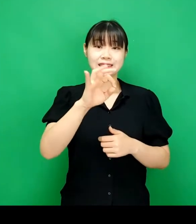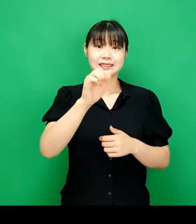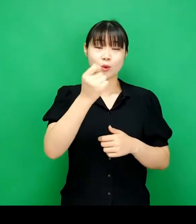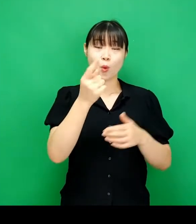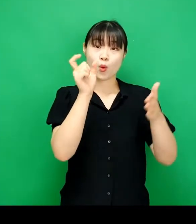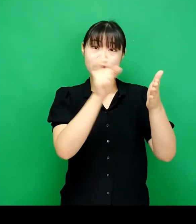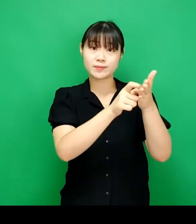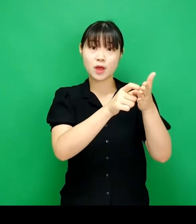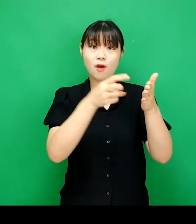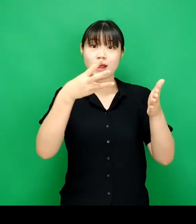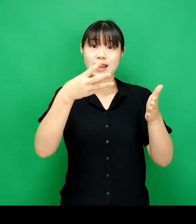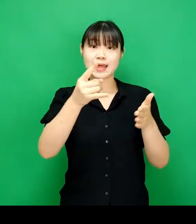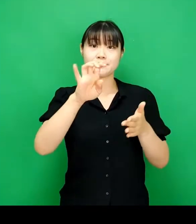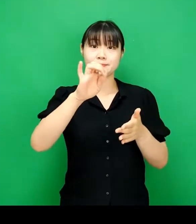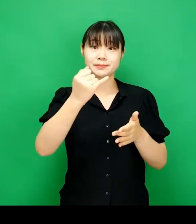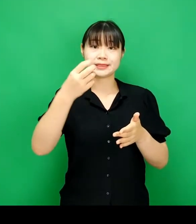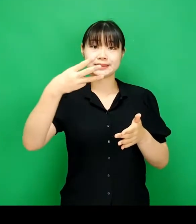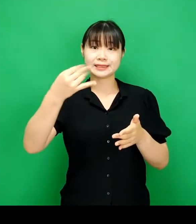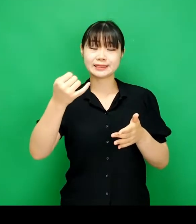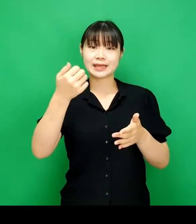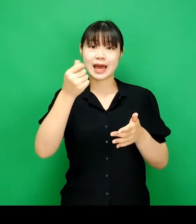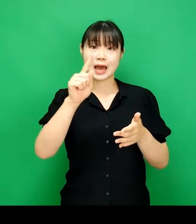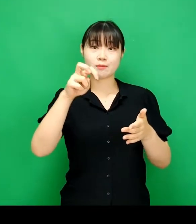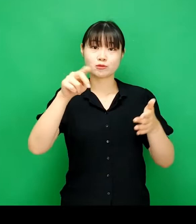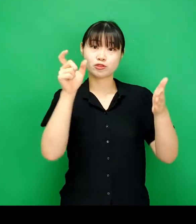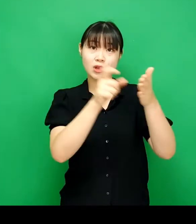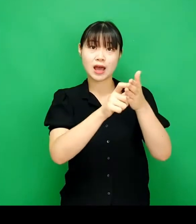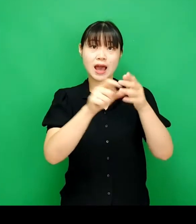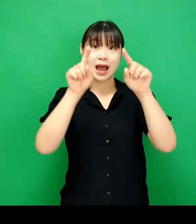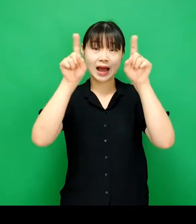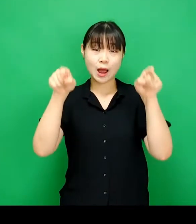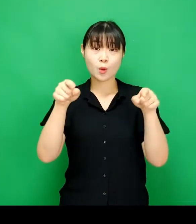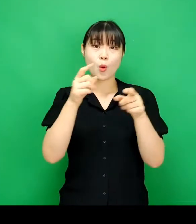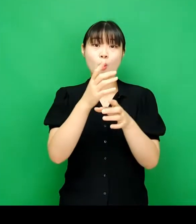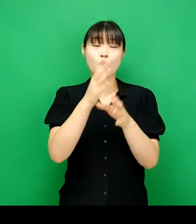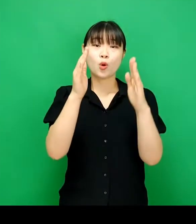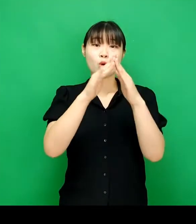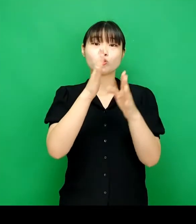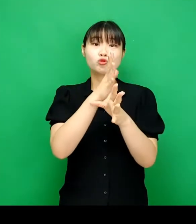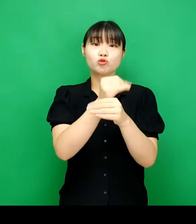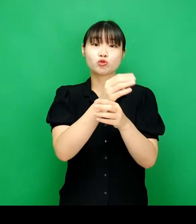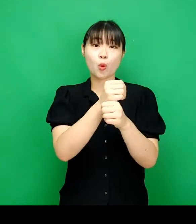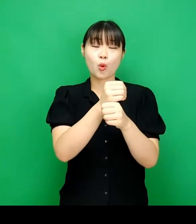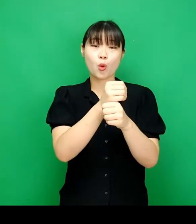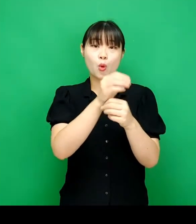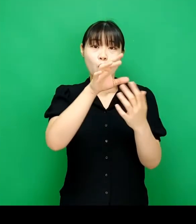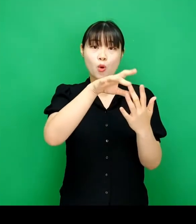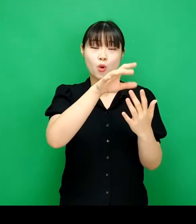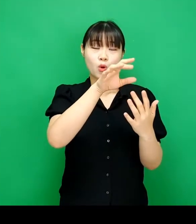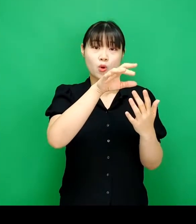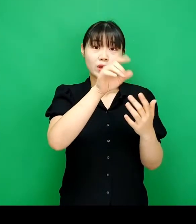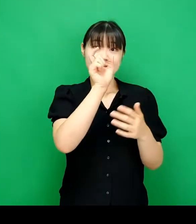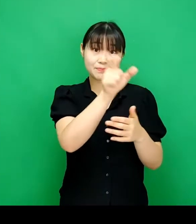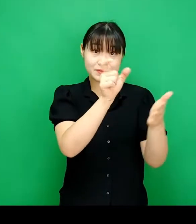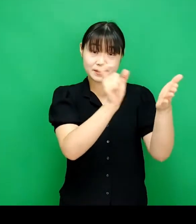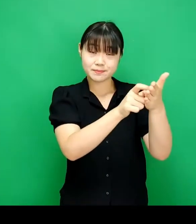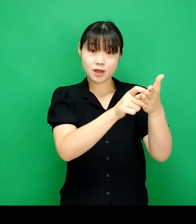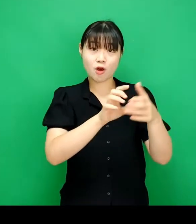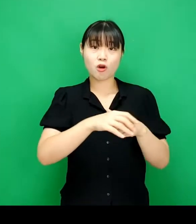등호를 입력하고 left 함수를 입력합니다. 괄호를 열고 주소가 있는 칸을 선택합니다.